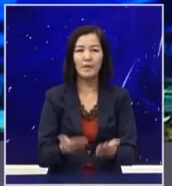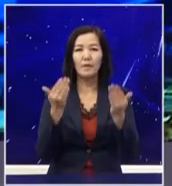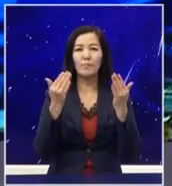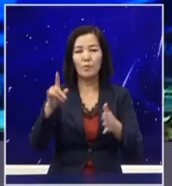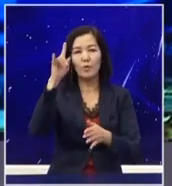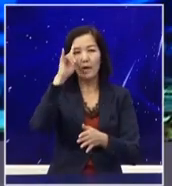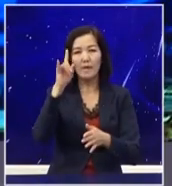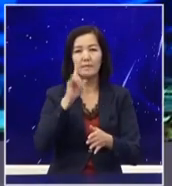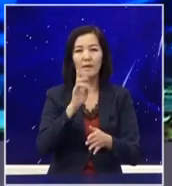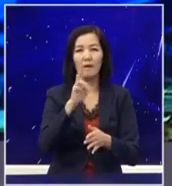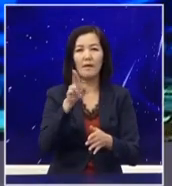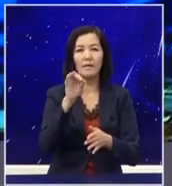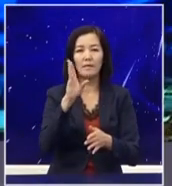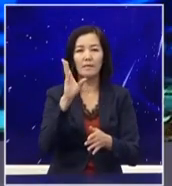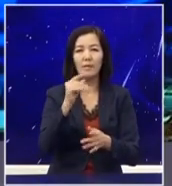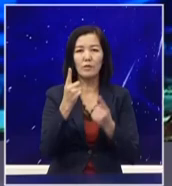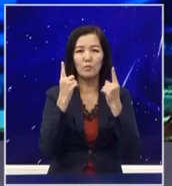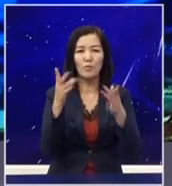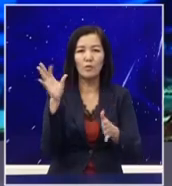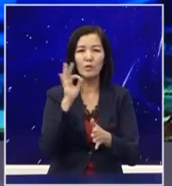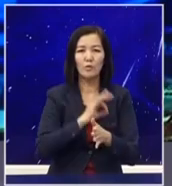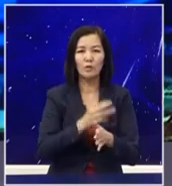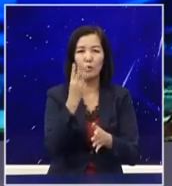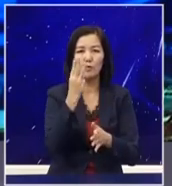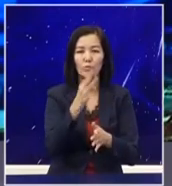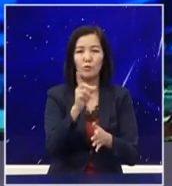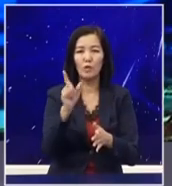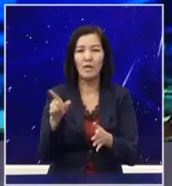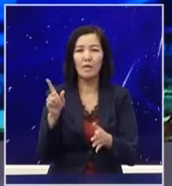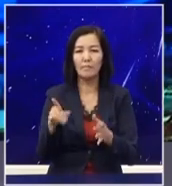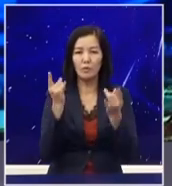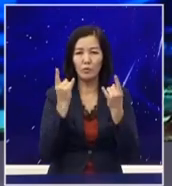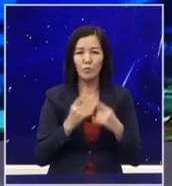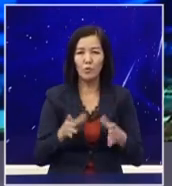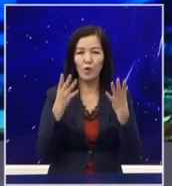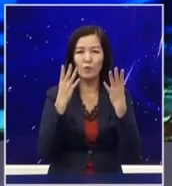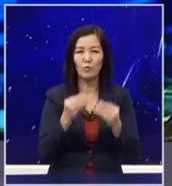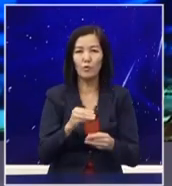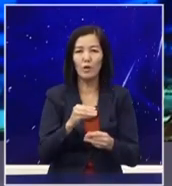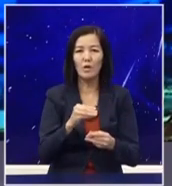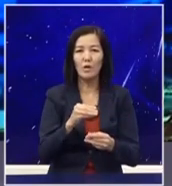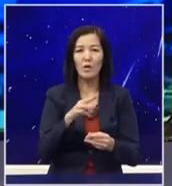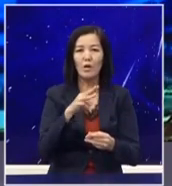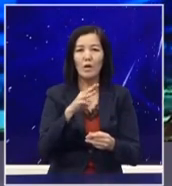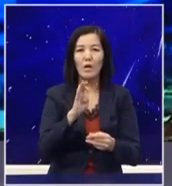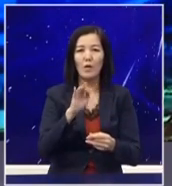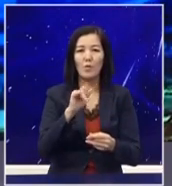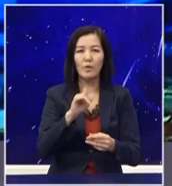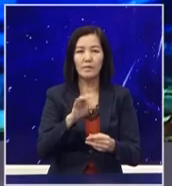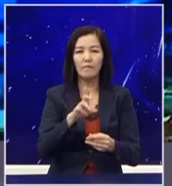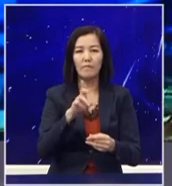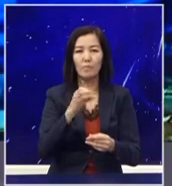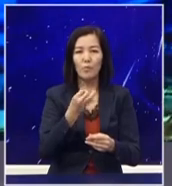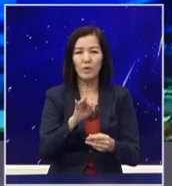Бүгін қазақ әдебиетіне өлшеусіз үлес қосқан 3 қаламгердің дүниеге келген күні. Олар Мұхтар Әуезов, Оралхан Бөкей